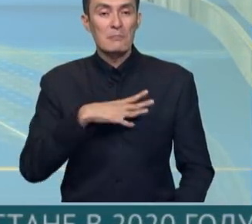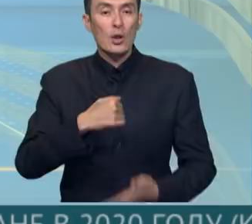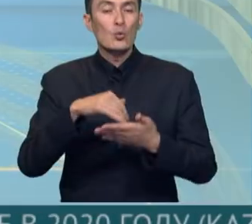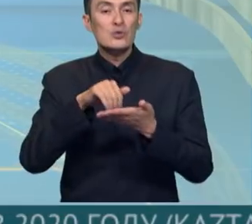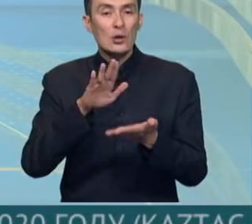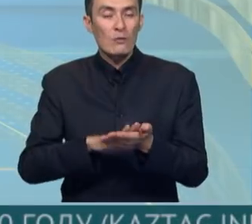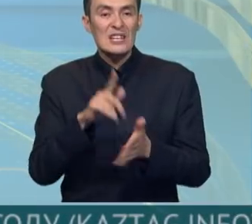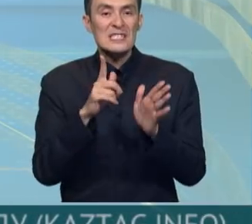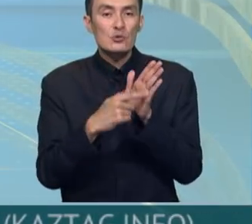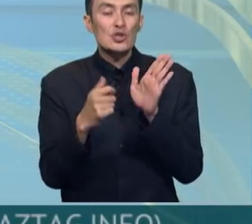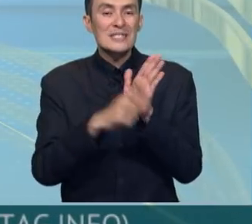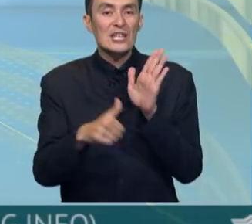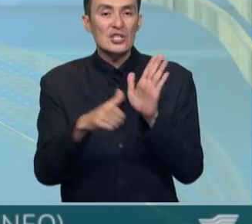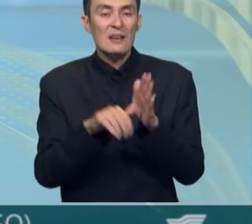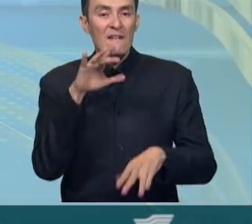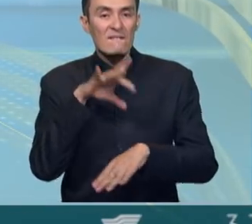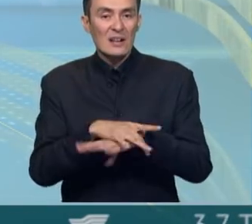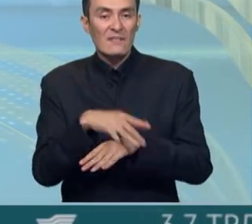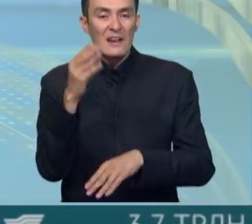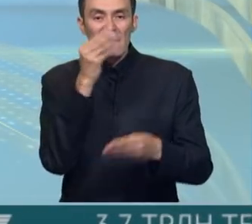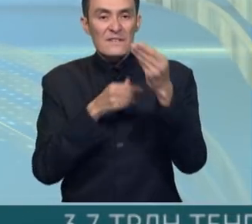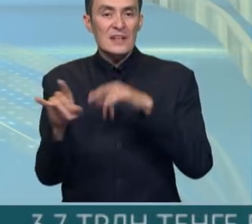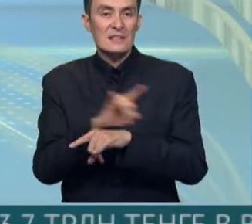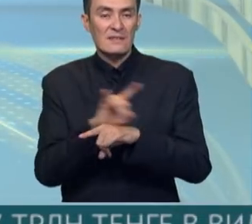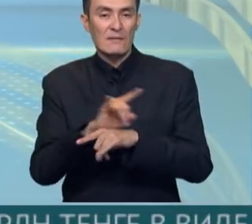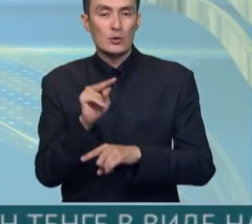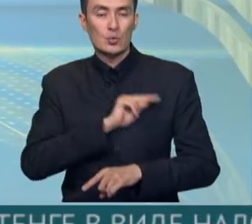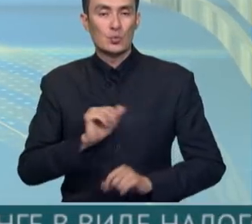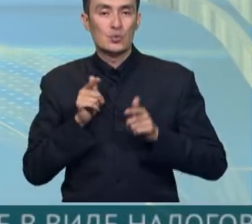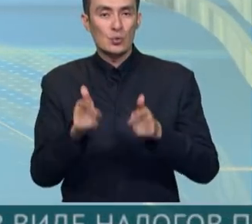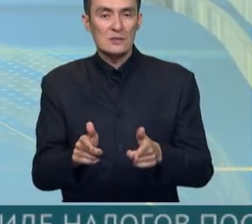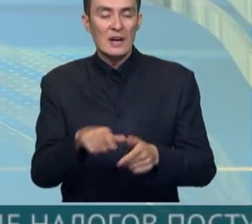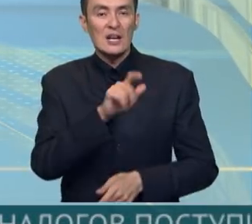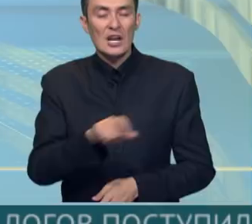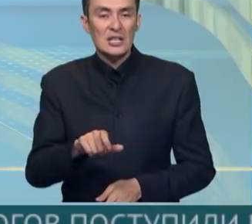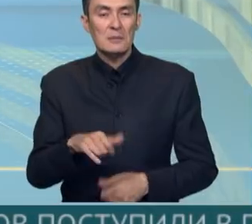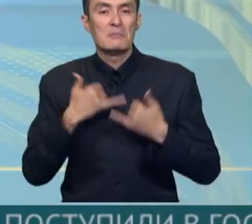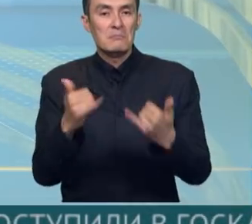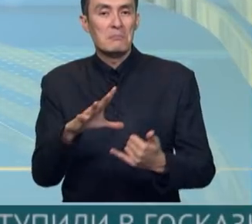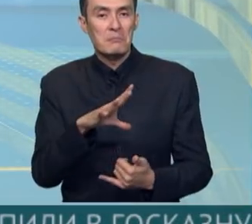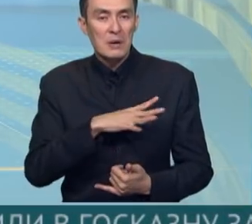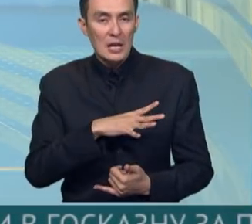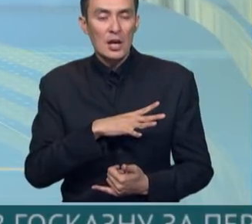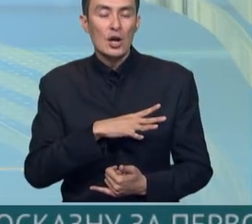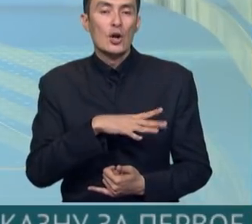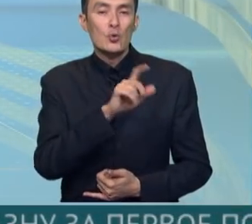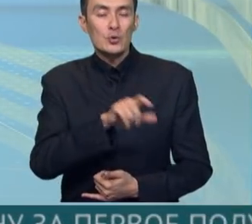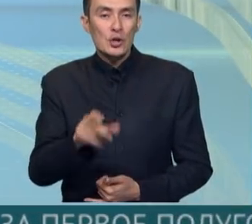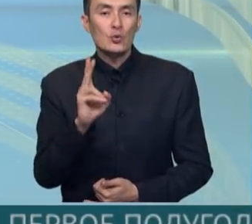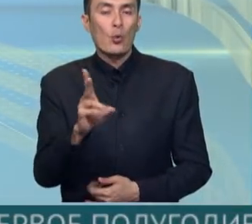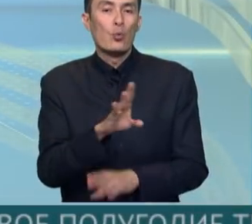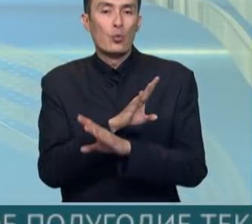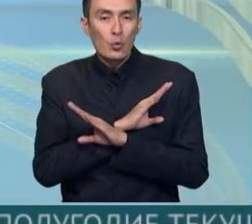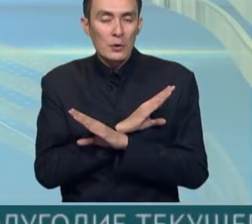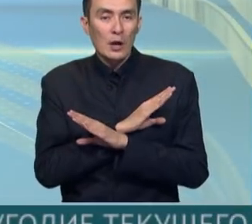Установлено 766 фактов фиктивного трудоустройства граждан, рабочими местами обеспечивали